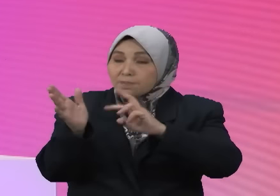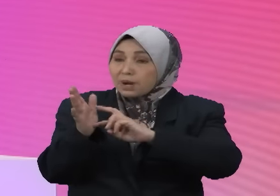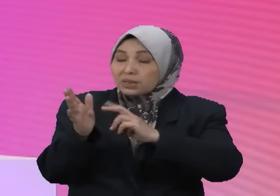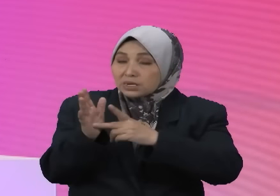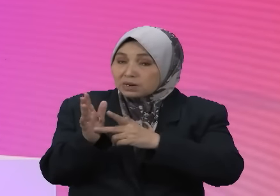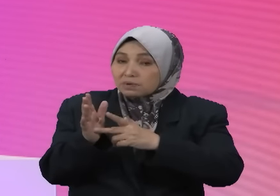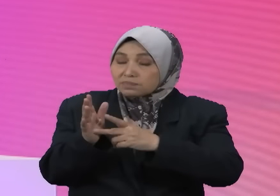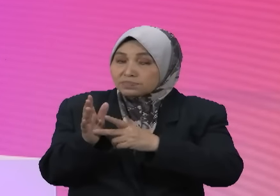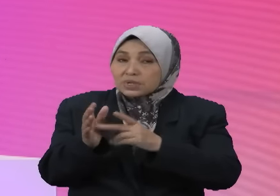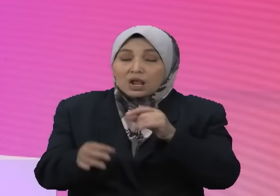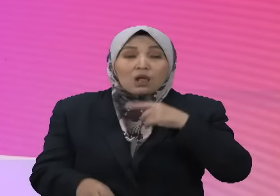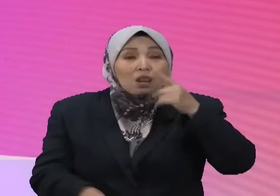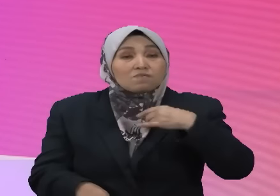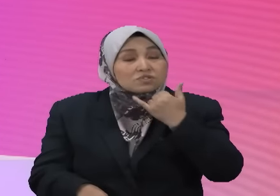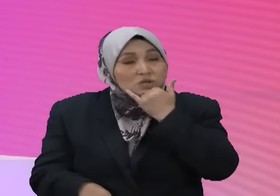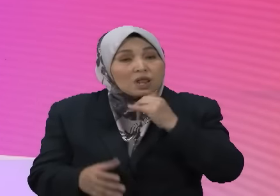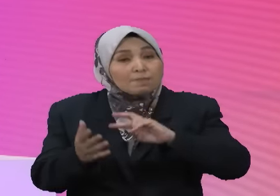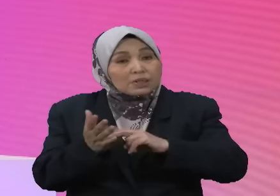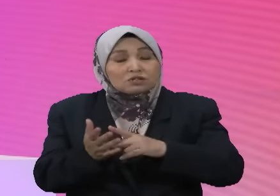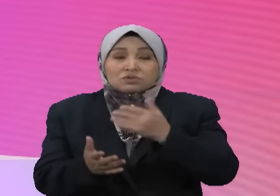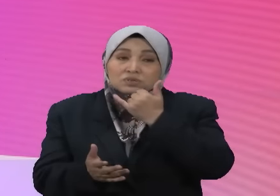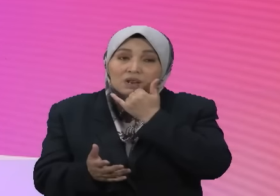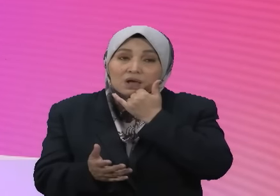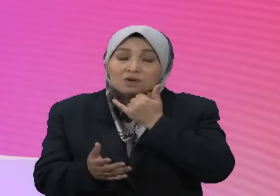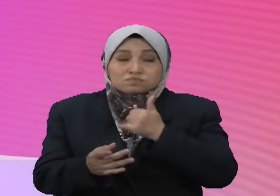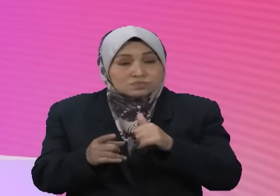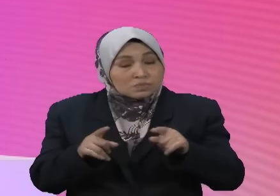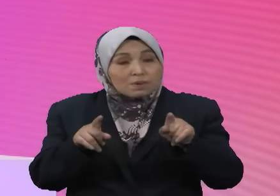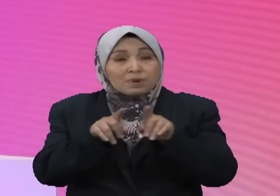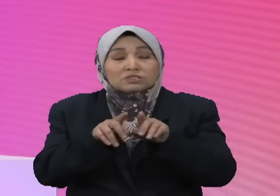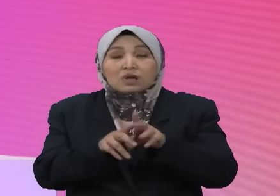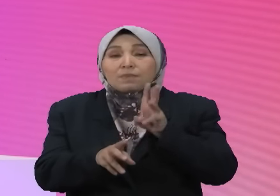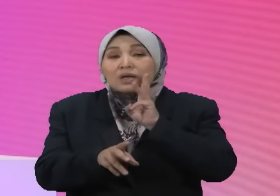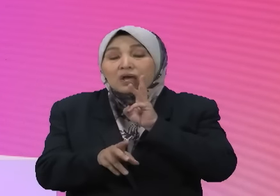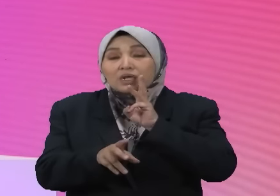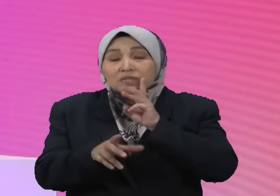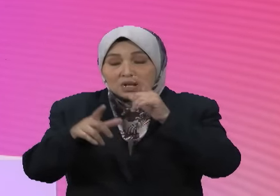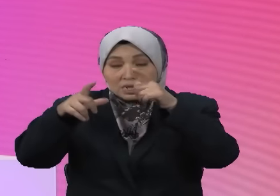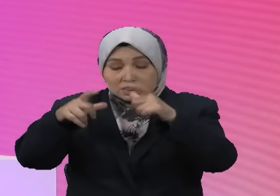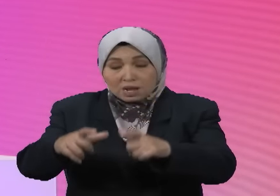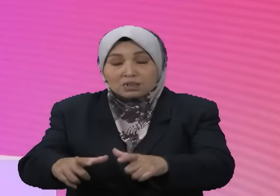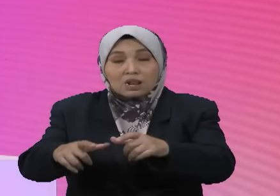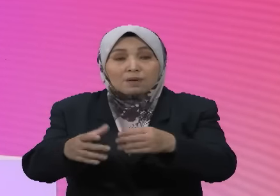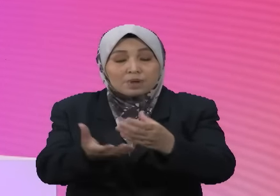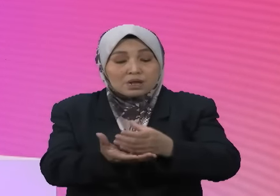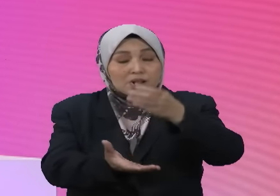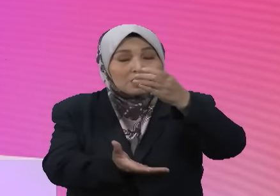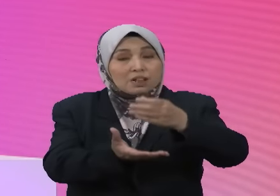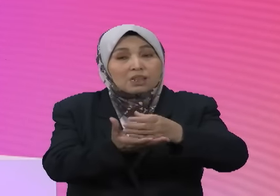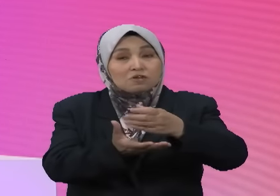kan kalau lafaz salah makna pun Salahlah macam Apa nama ni air yang kita letak dalam gelas ni kan